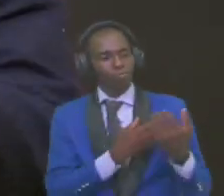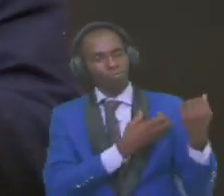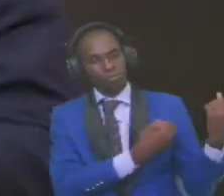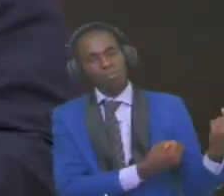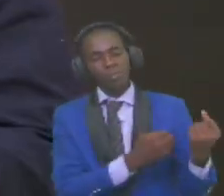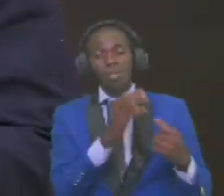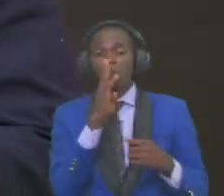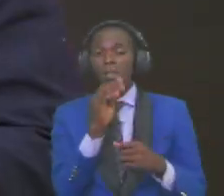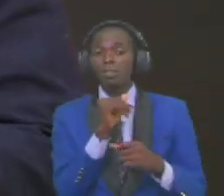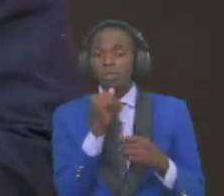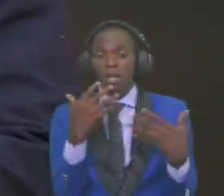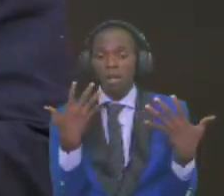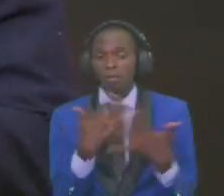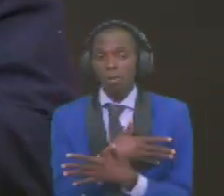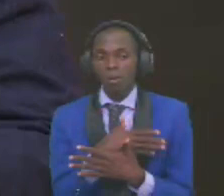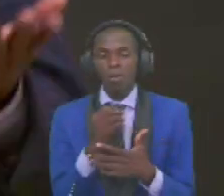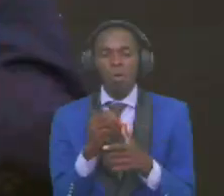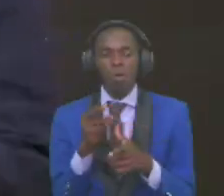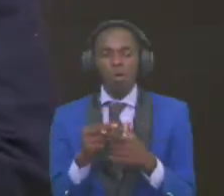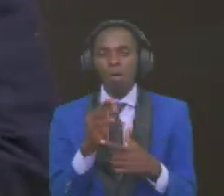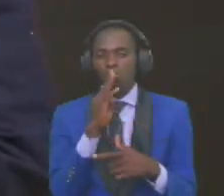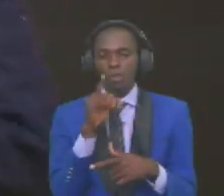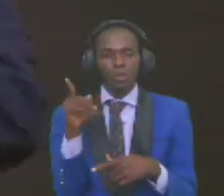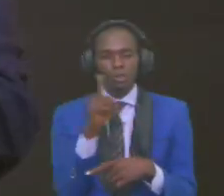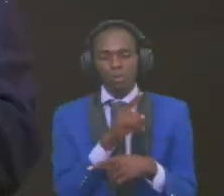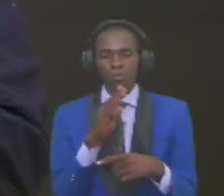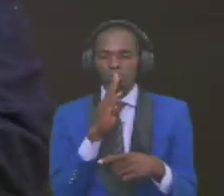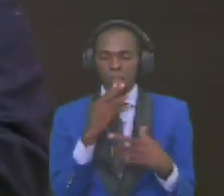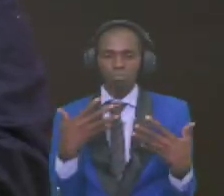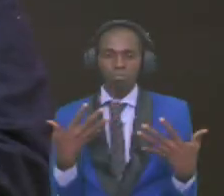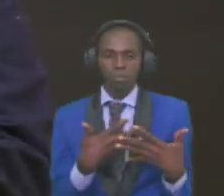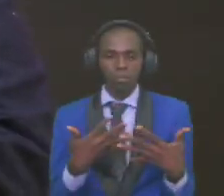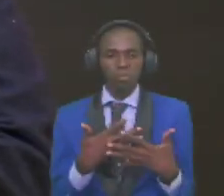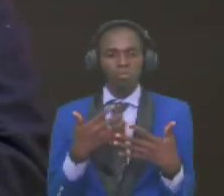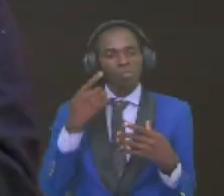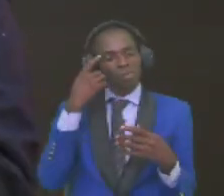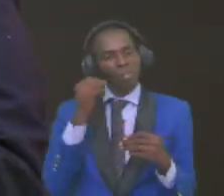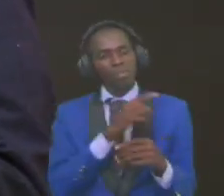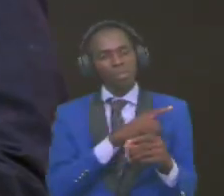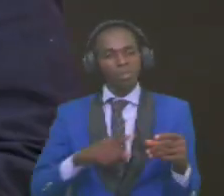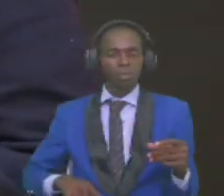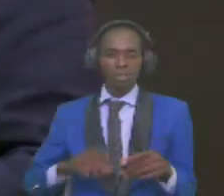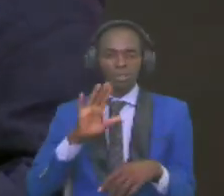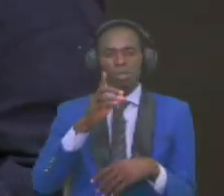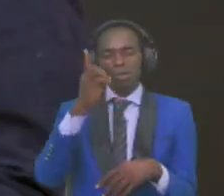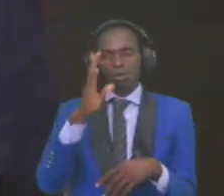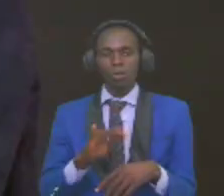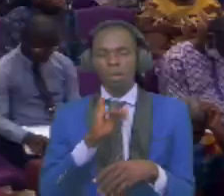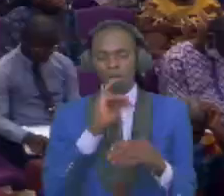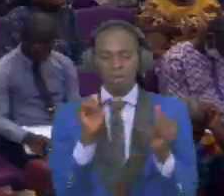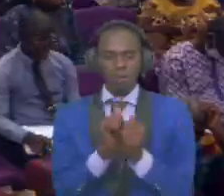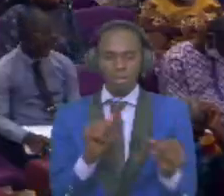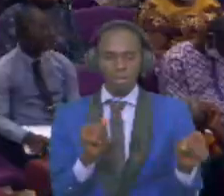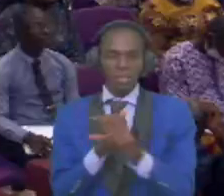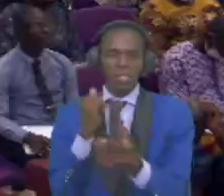courage ne t'effraie points et ne tait pour 22 points car leguerney la tonne jeu est